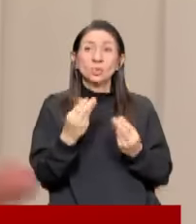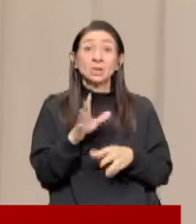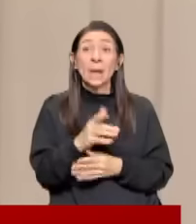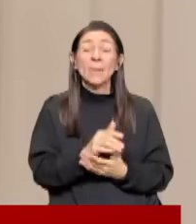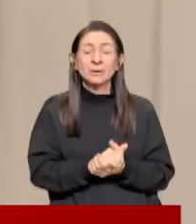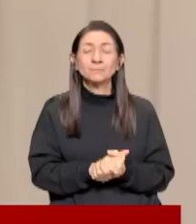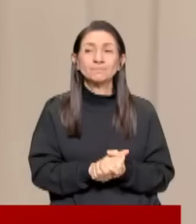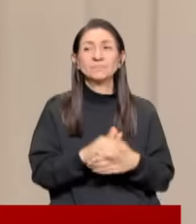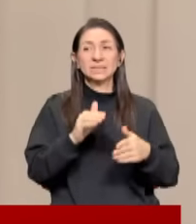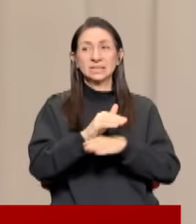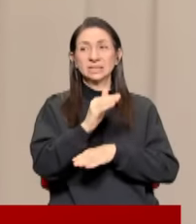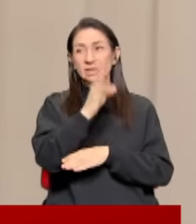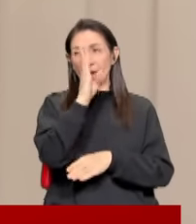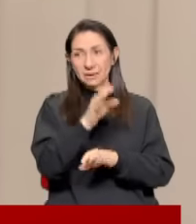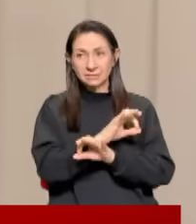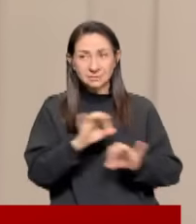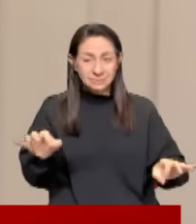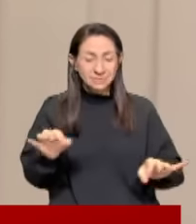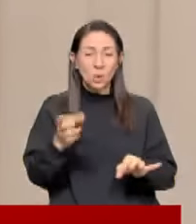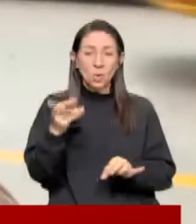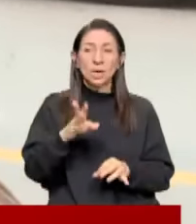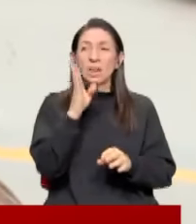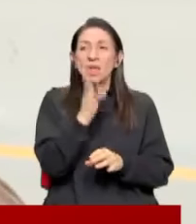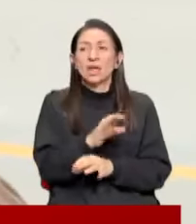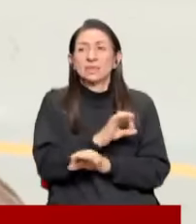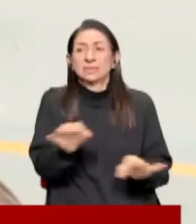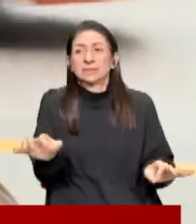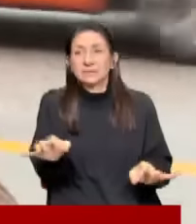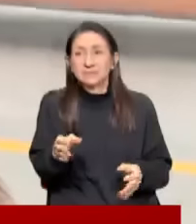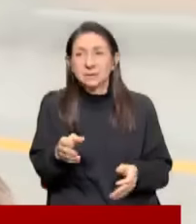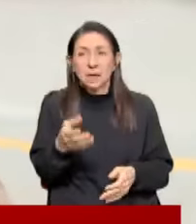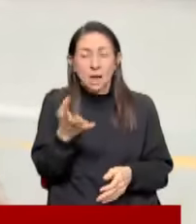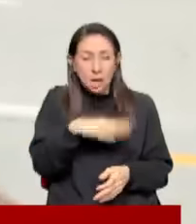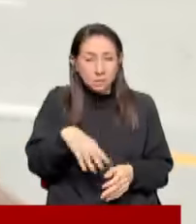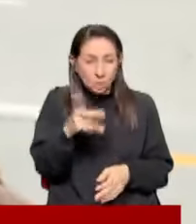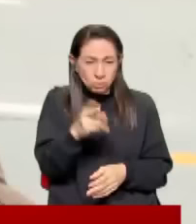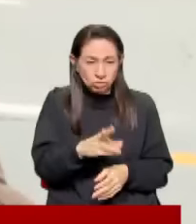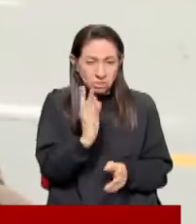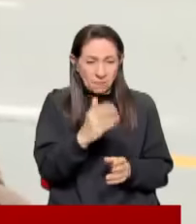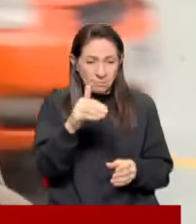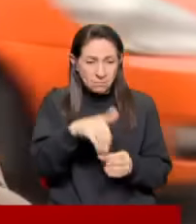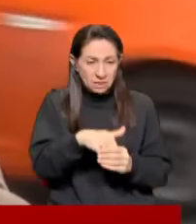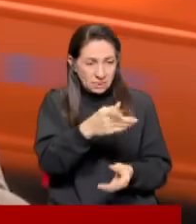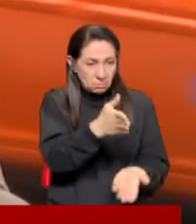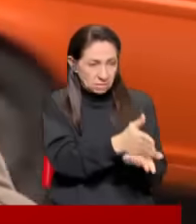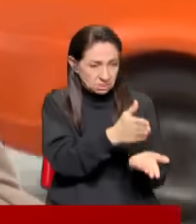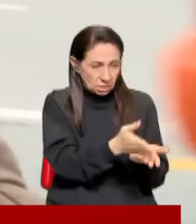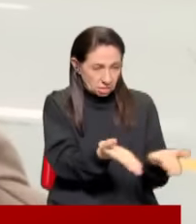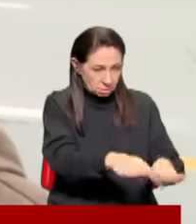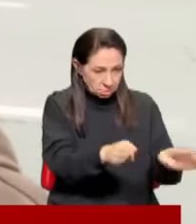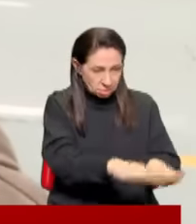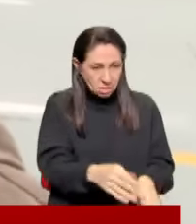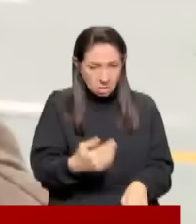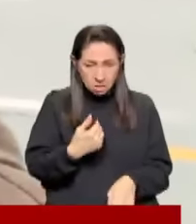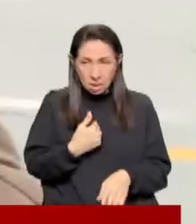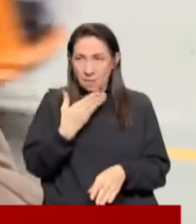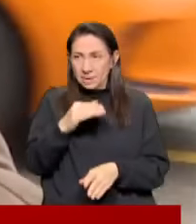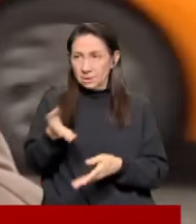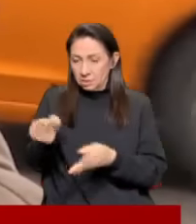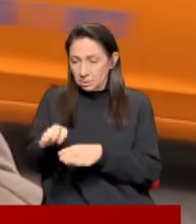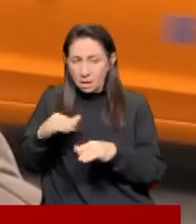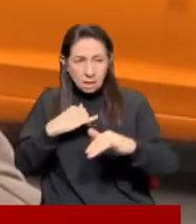galiba. Yaşarken de adaletsiz, ölürken de adaletsiz. Herkes sonuçta ölüp gidecek. Sonuçta milletvekili de mezara defnedilecek. Emekliler